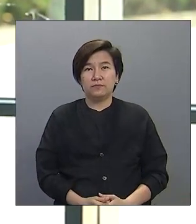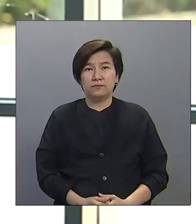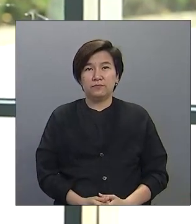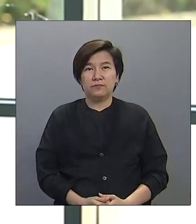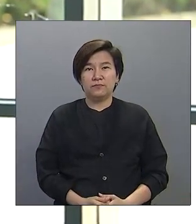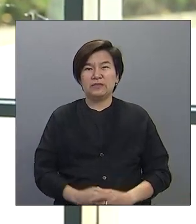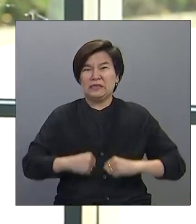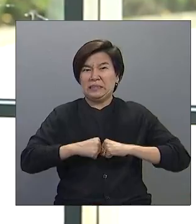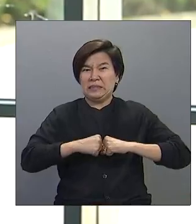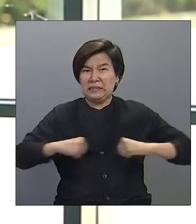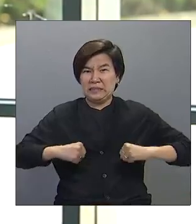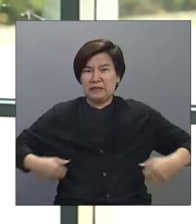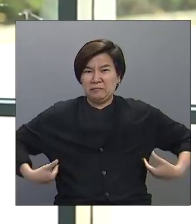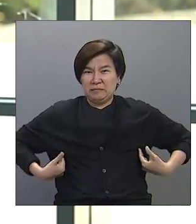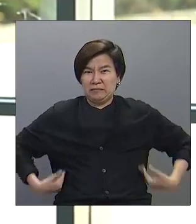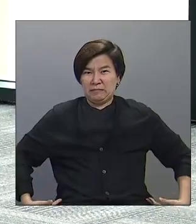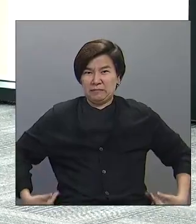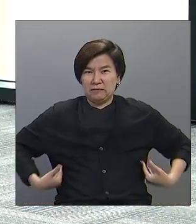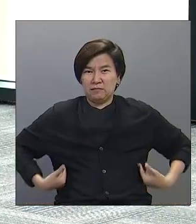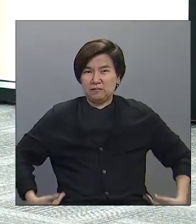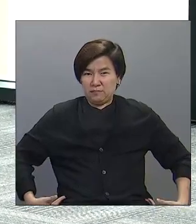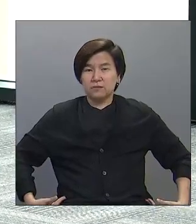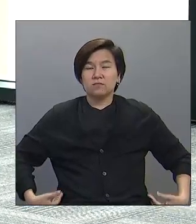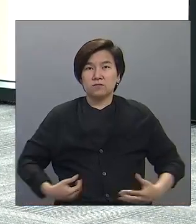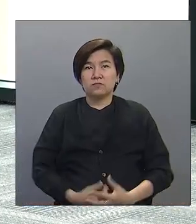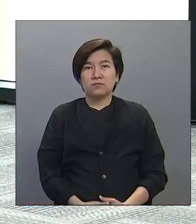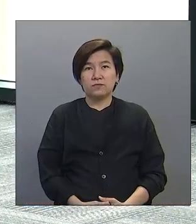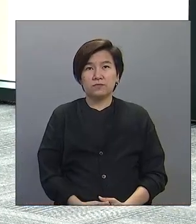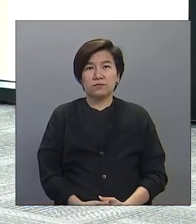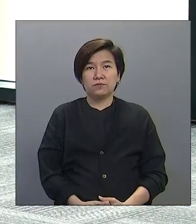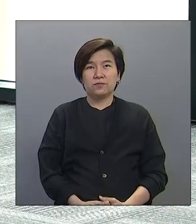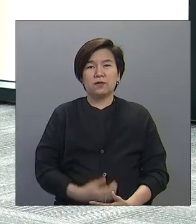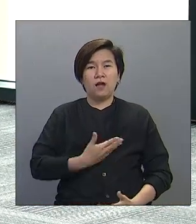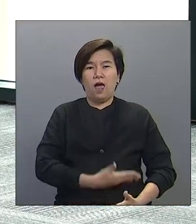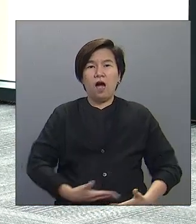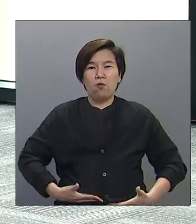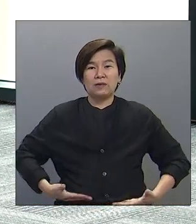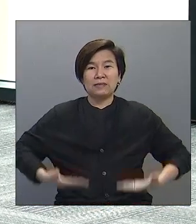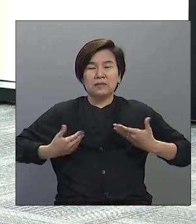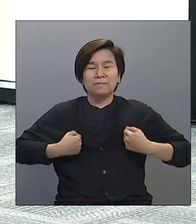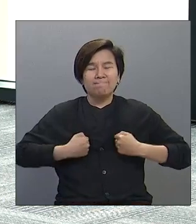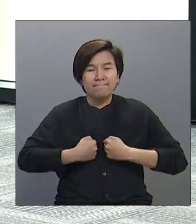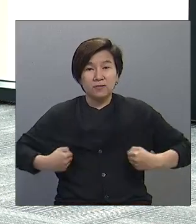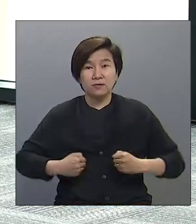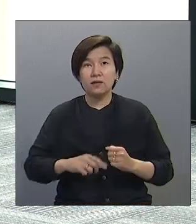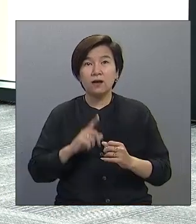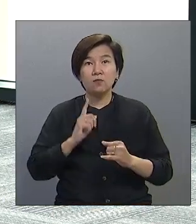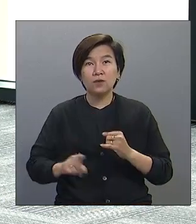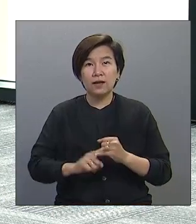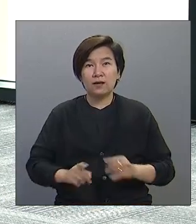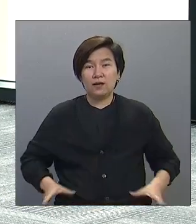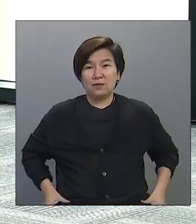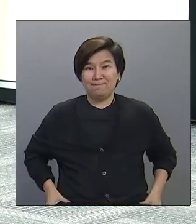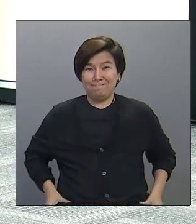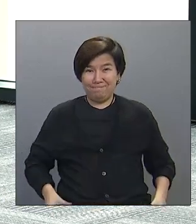ได้ยืดที่เอวสี่ข้างของเรานะคะคลายความตึงของกล้ามเนื้อลำตัวส่วนบนต่อไปนะคะท่าสุดท้ายเราจะมาคลายความตึงของลำตัวส่วน